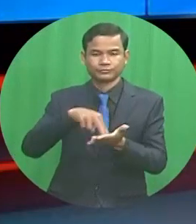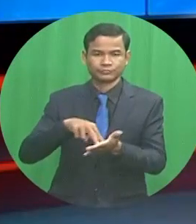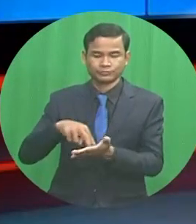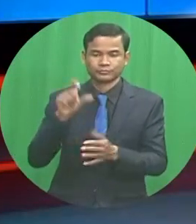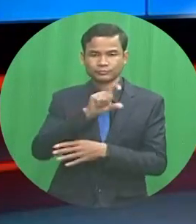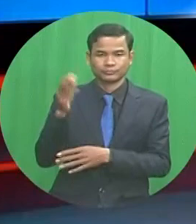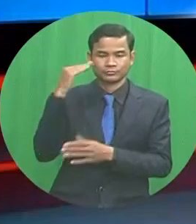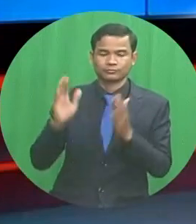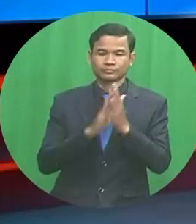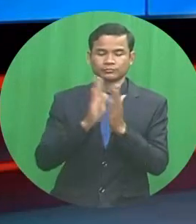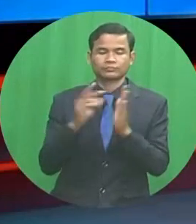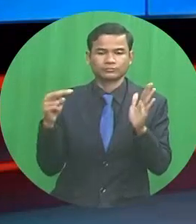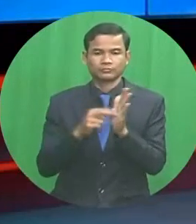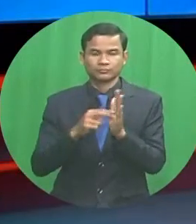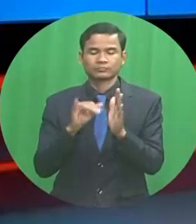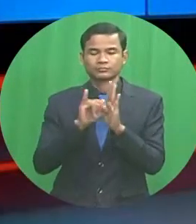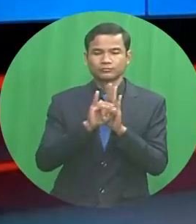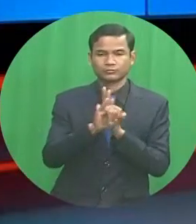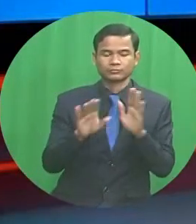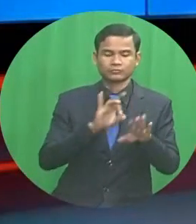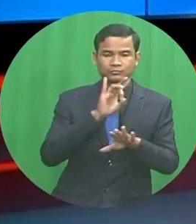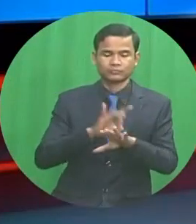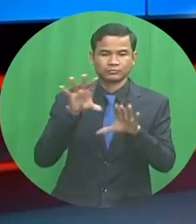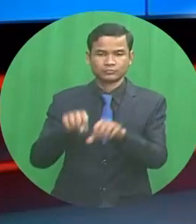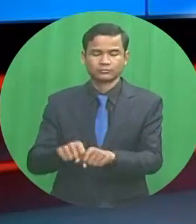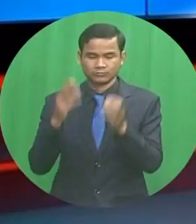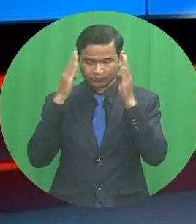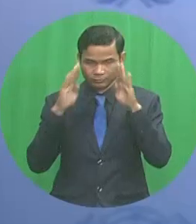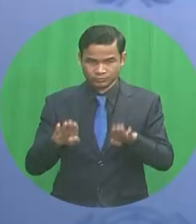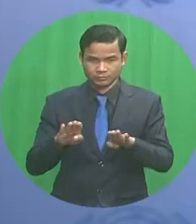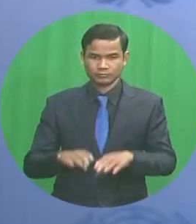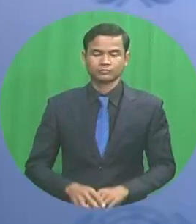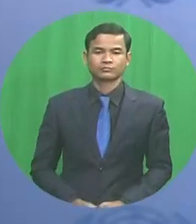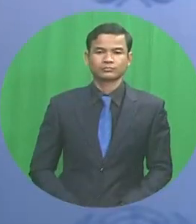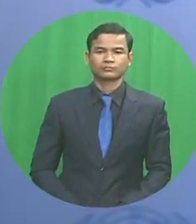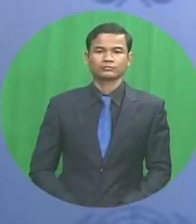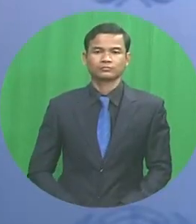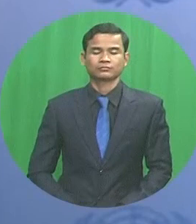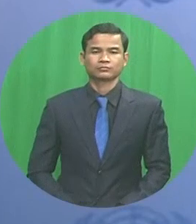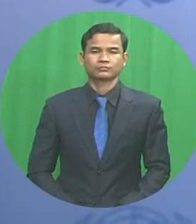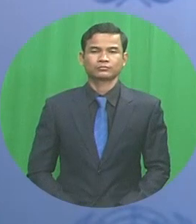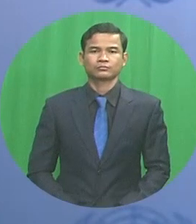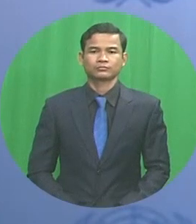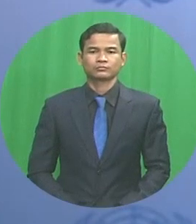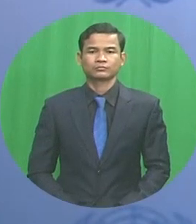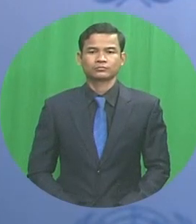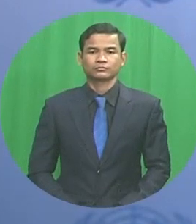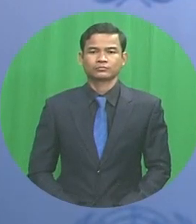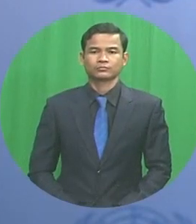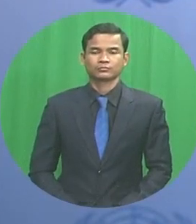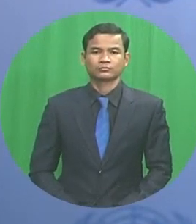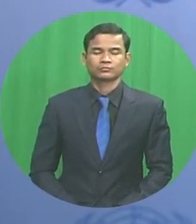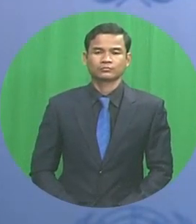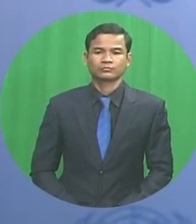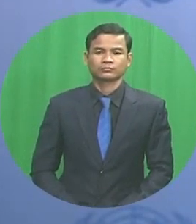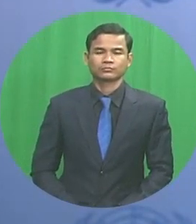ននៅក្នុងប្រទេសស៊ីរីភៀកភីយប់ដែលកាន់កាប់ដោយក្រុមឧទាម Today I'm announcing that United Nations